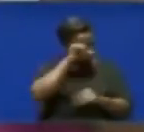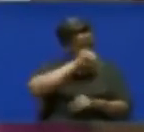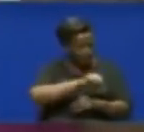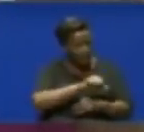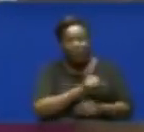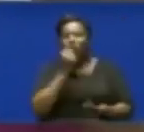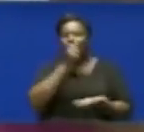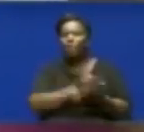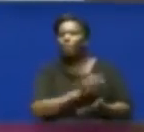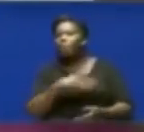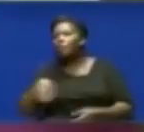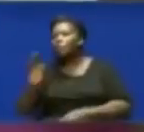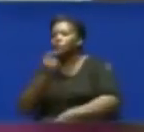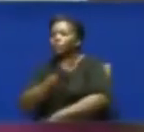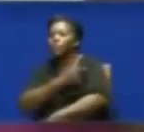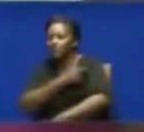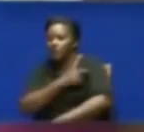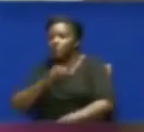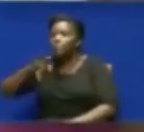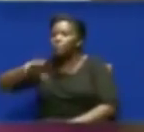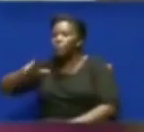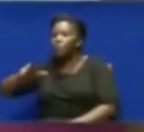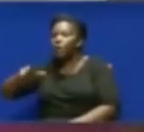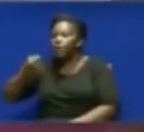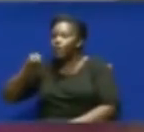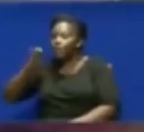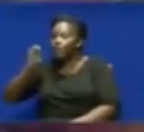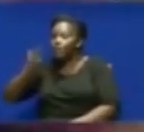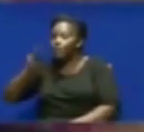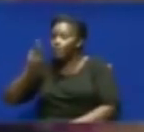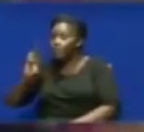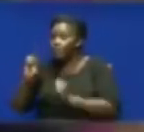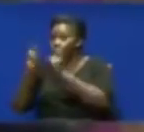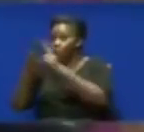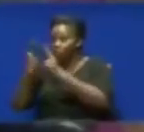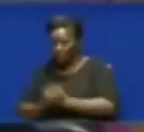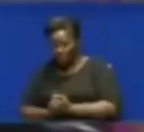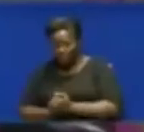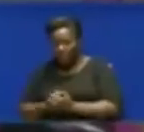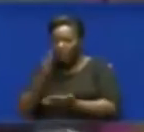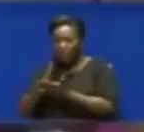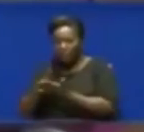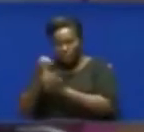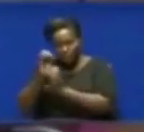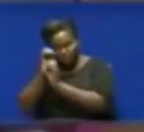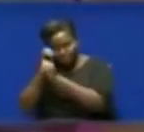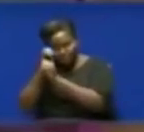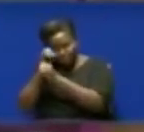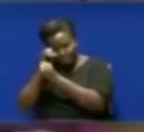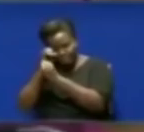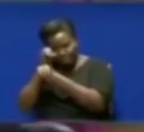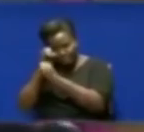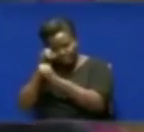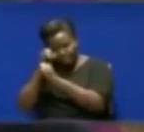rufaa ya mkoa ya Mount Meru, ambapo alichukuliwa sampuli na watu wa maabara ya taifa ya afya jamii